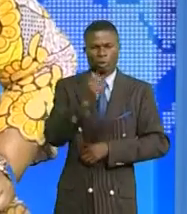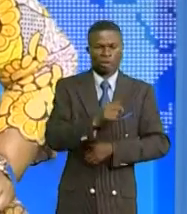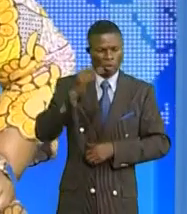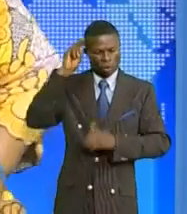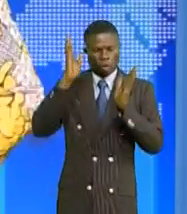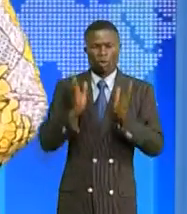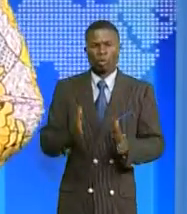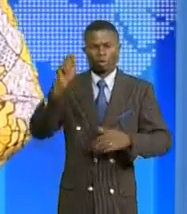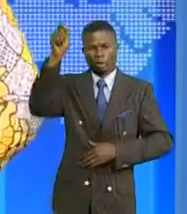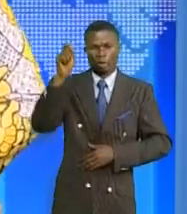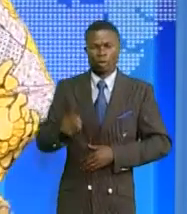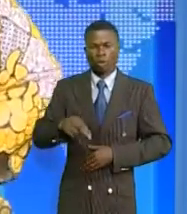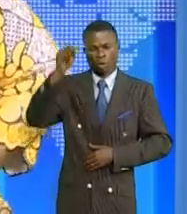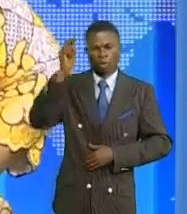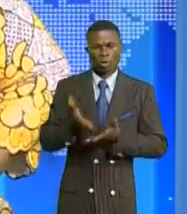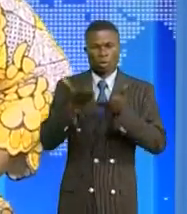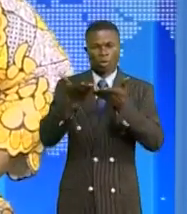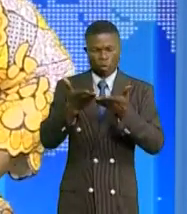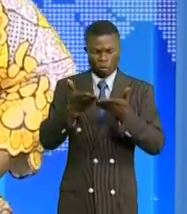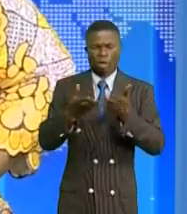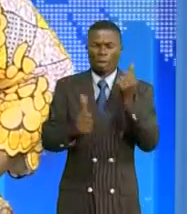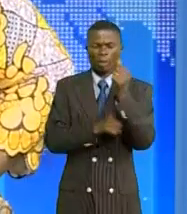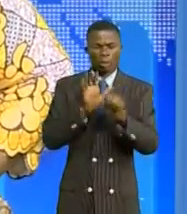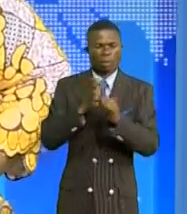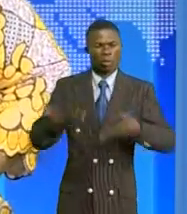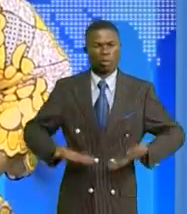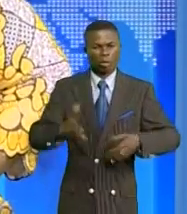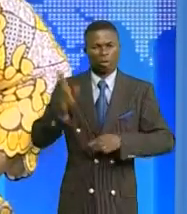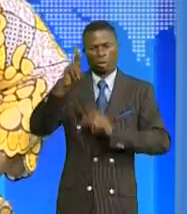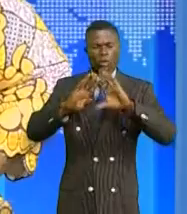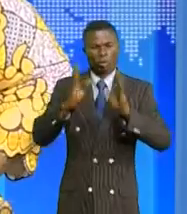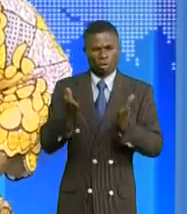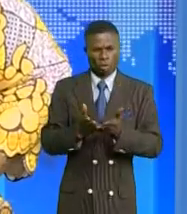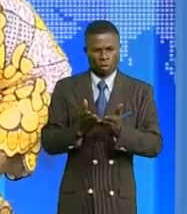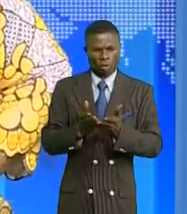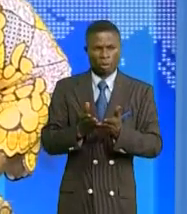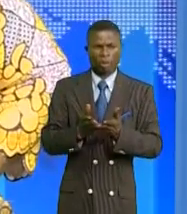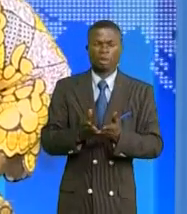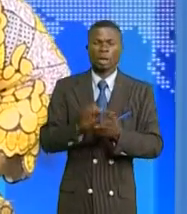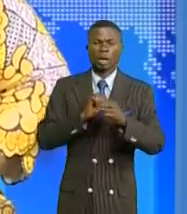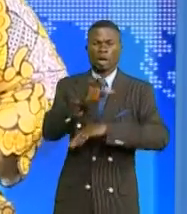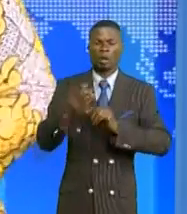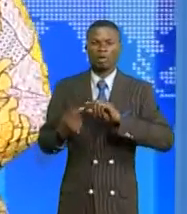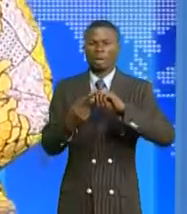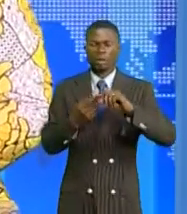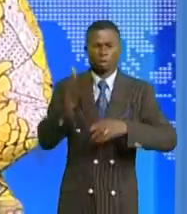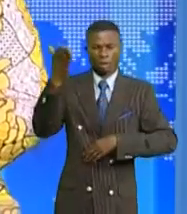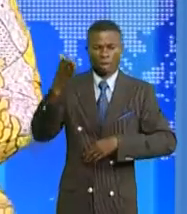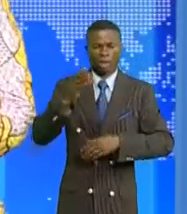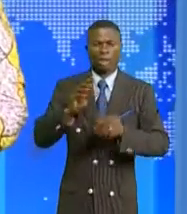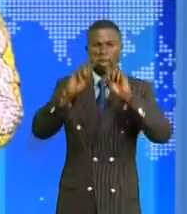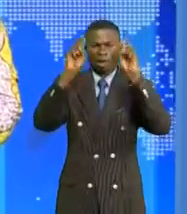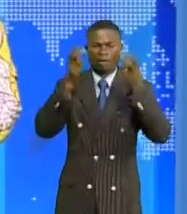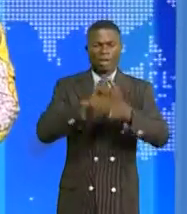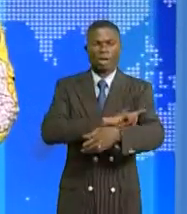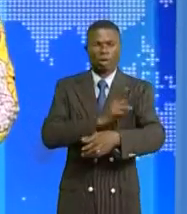gouverneurs militaires au Nord Kivu appréciée à sa juste titre par la population. Notre envoyé spécial sur place à Goma, Blaise